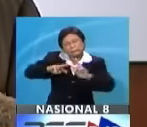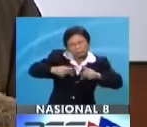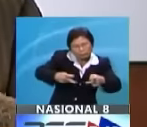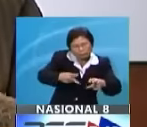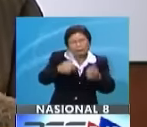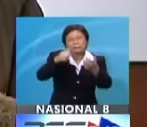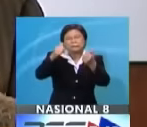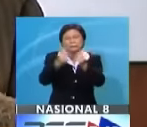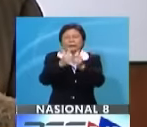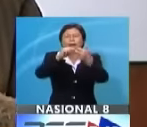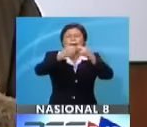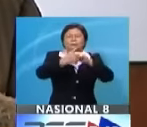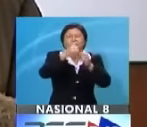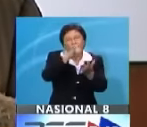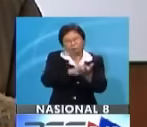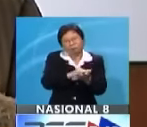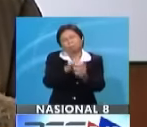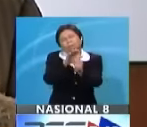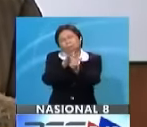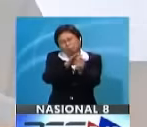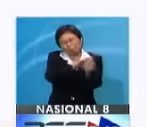berkenaan.